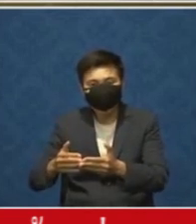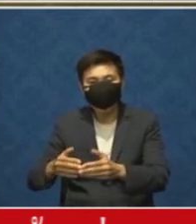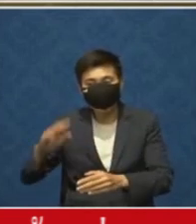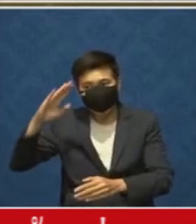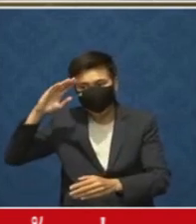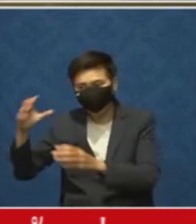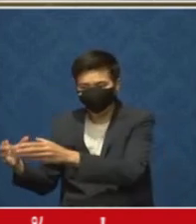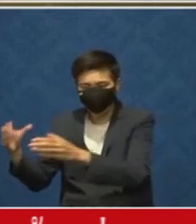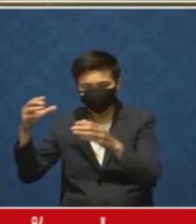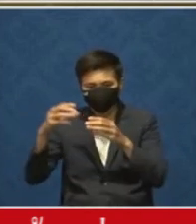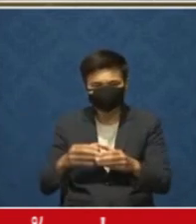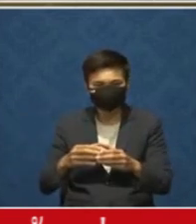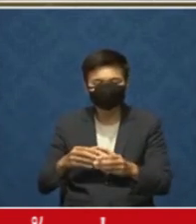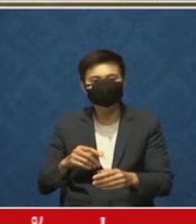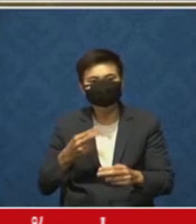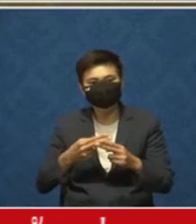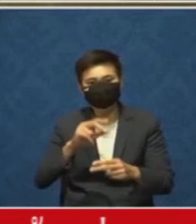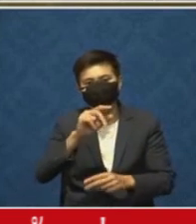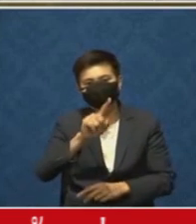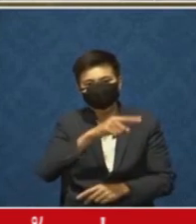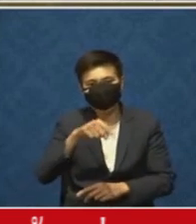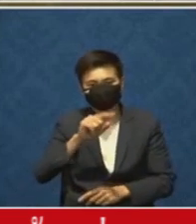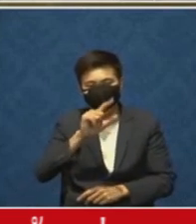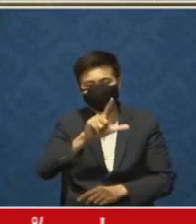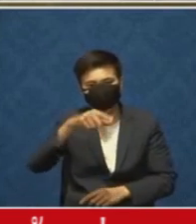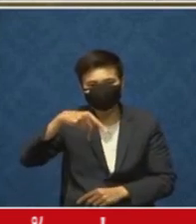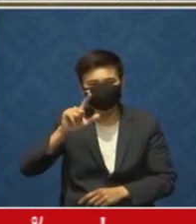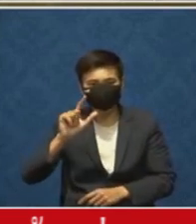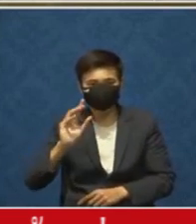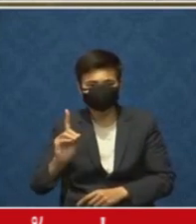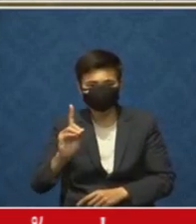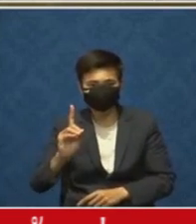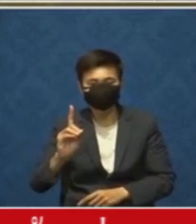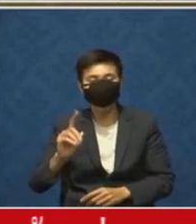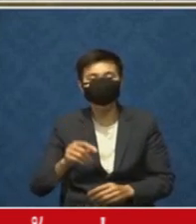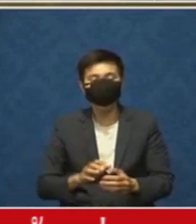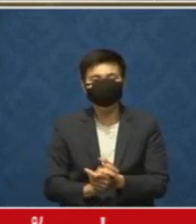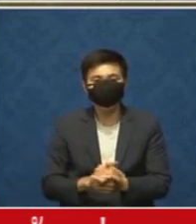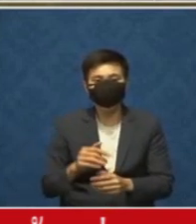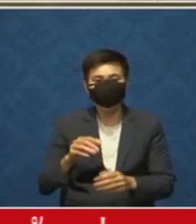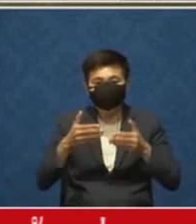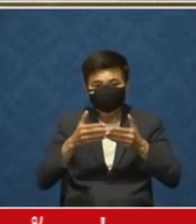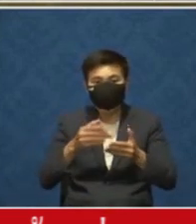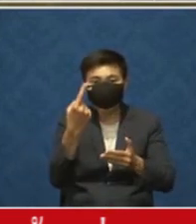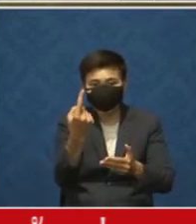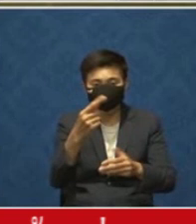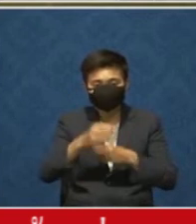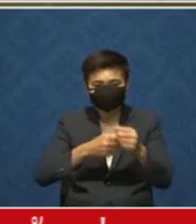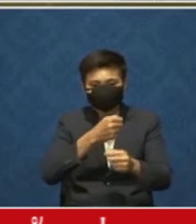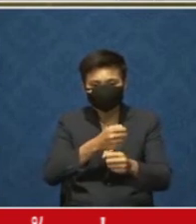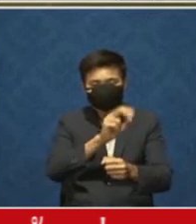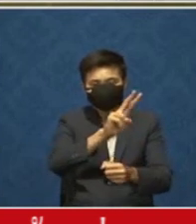ใหญ่หรือเรือ LPD ระยะที่1จำนวน1ลำปี2562